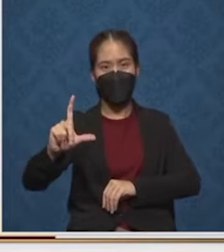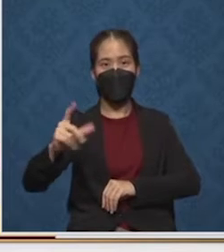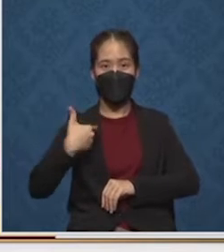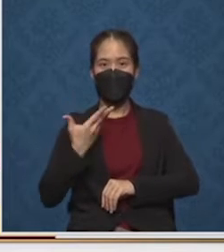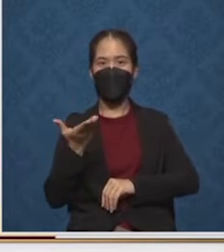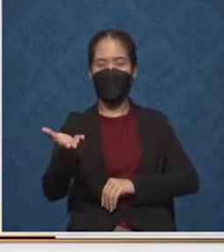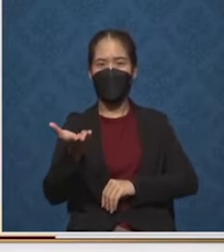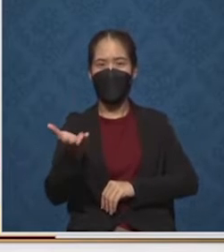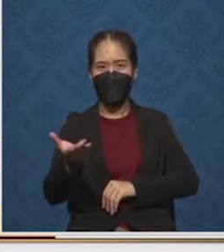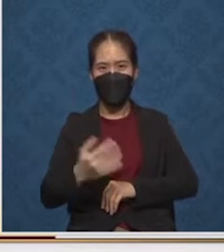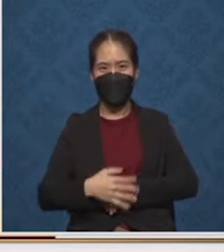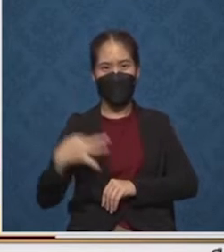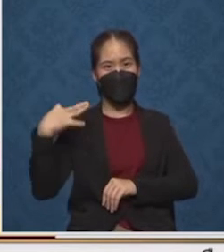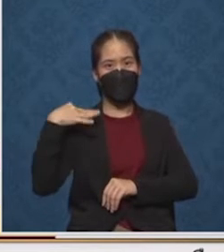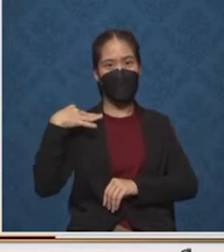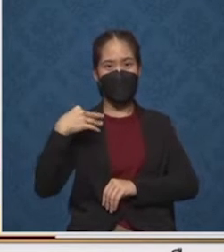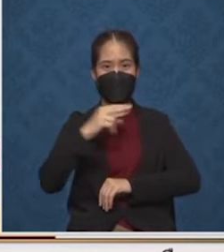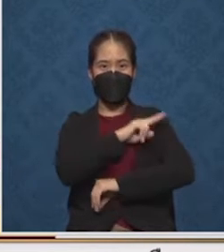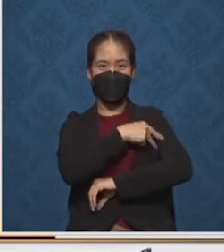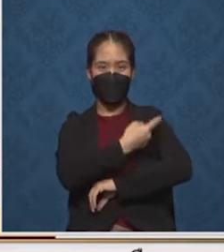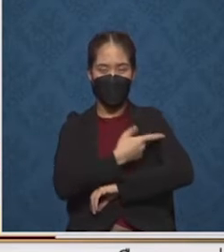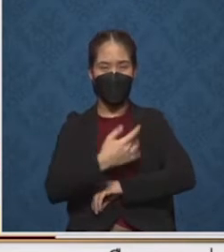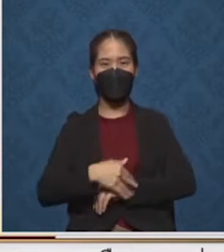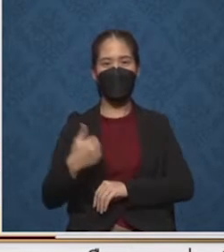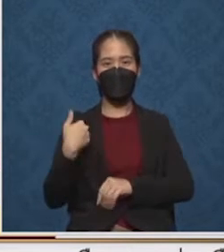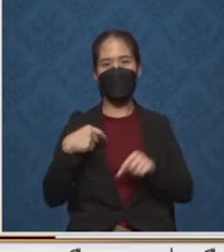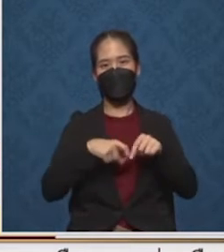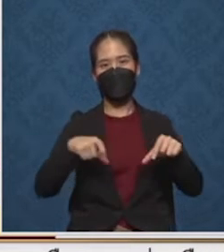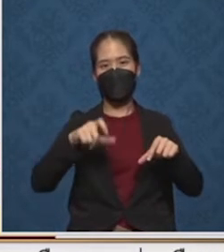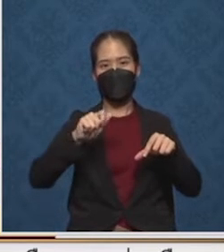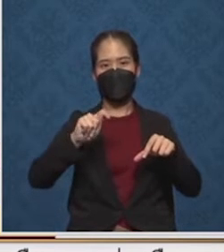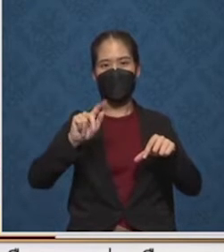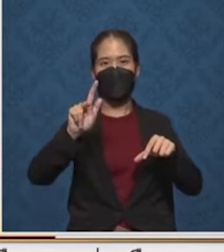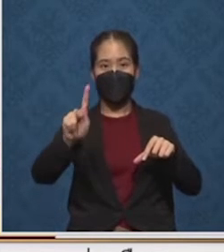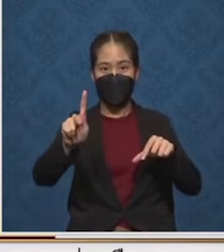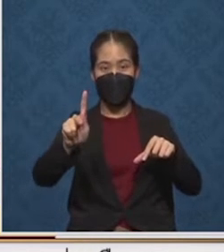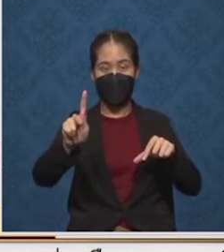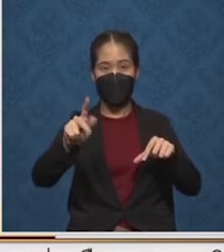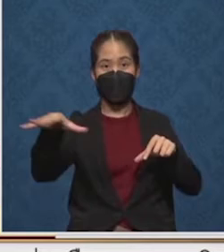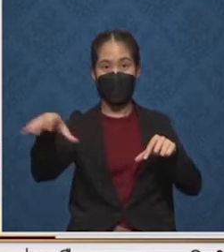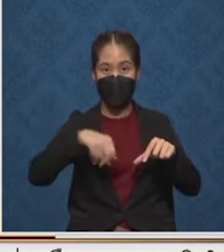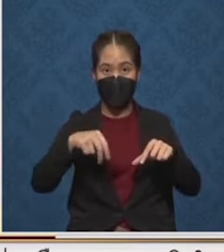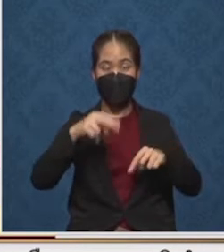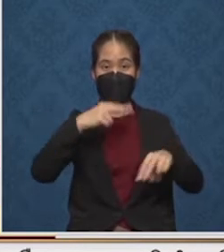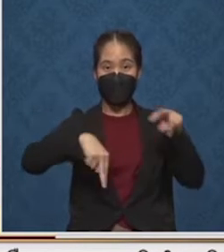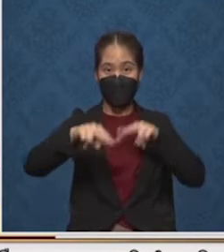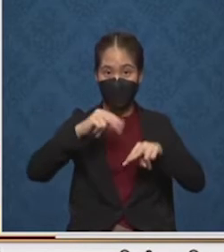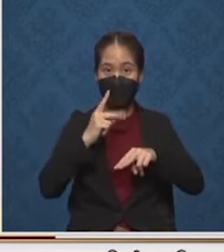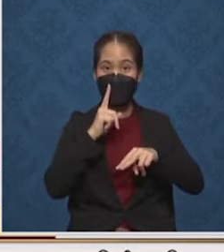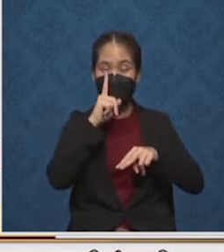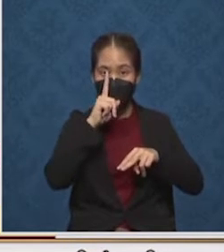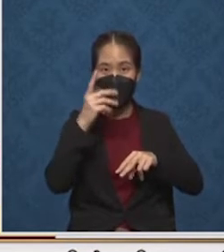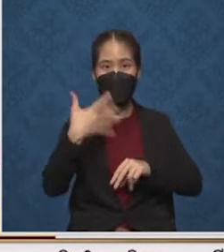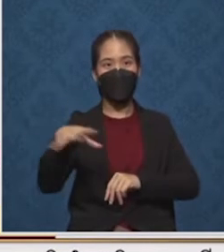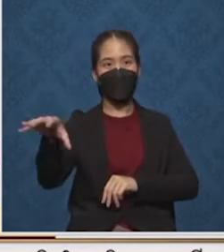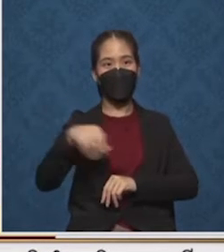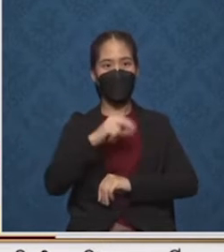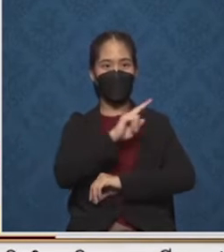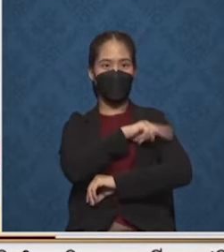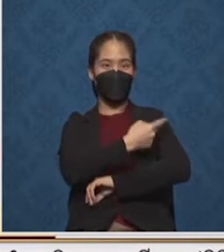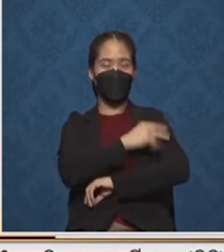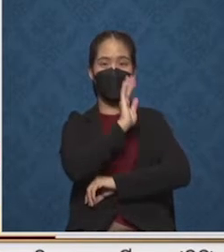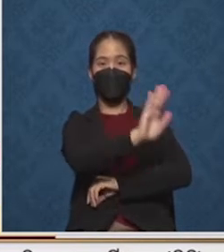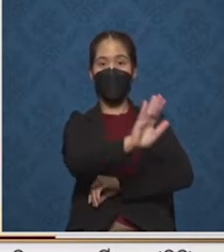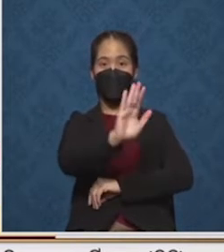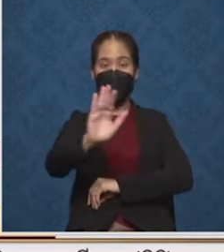เขาเอาชุดตรวจที่ได้รับบริจาคมาหนึ่งล้านหนึ่งแสนโดยจากสวิตซ์ไปตรวจแลกเขาเอาจากโรงพยาบาลเขาที่ซื้อนะ